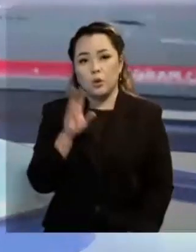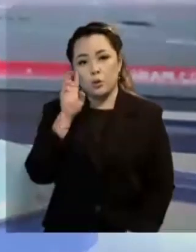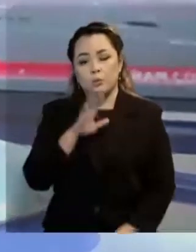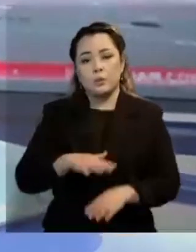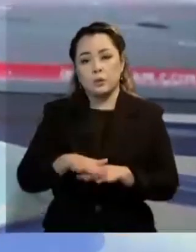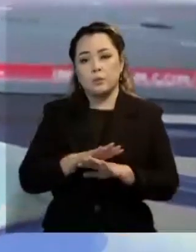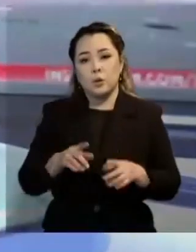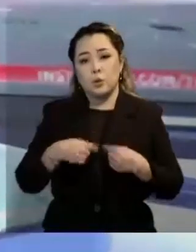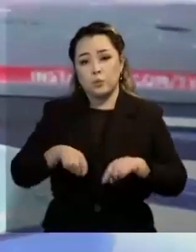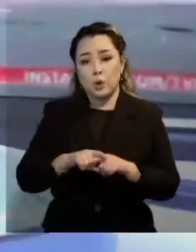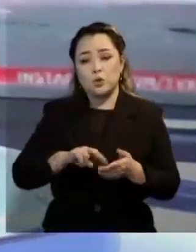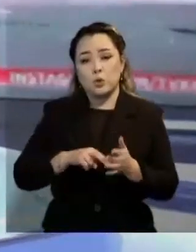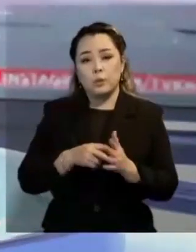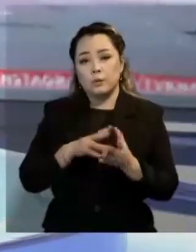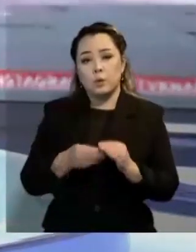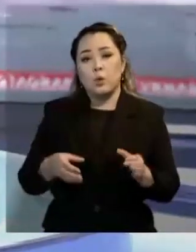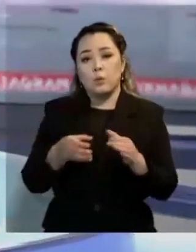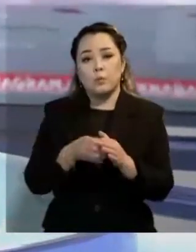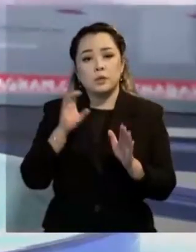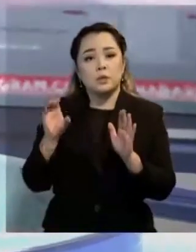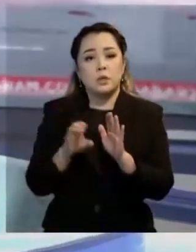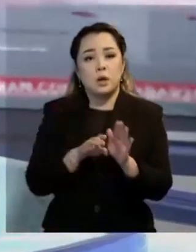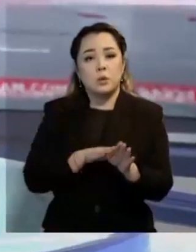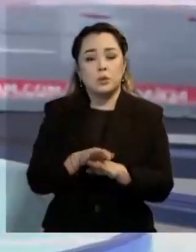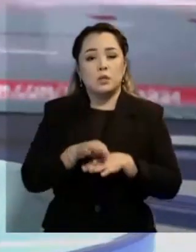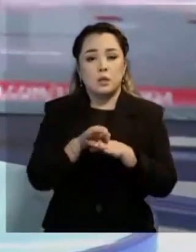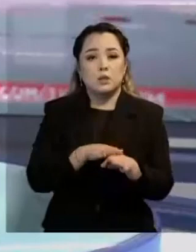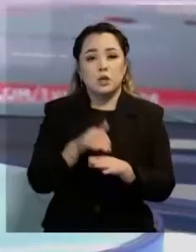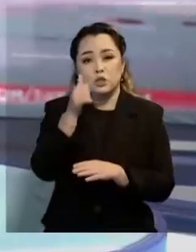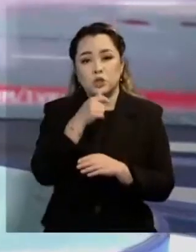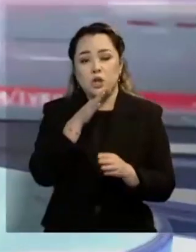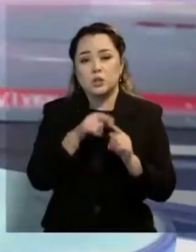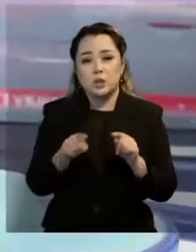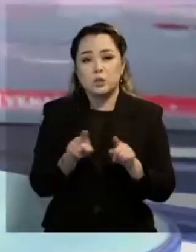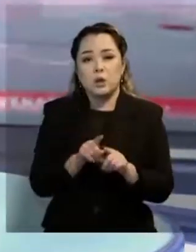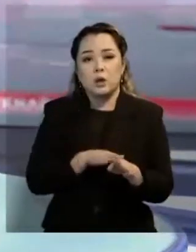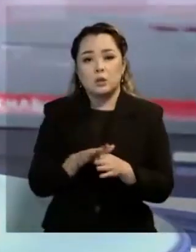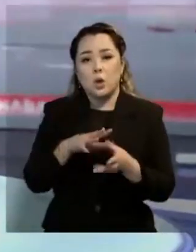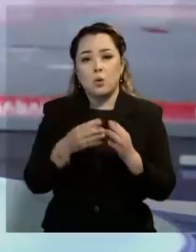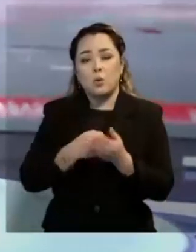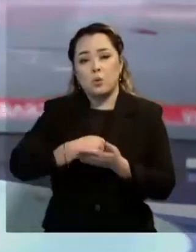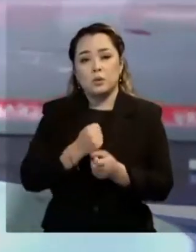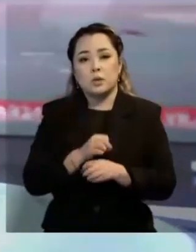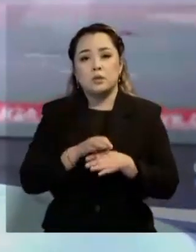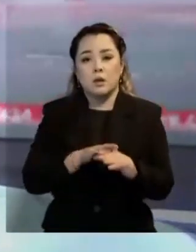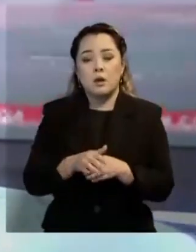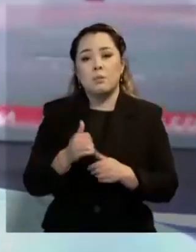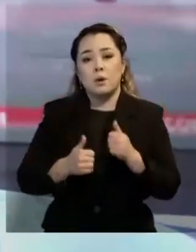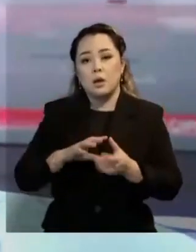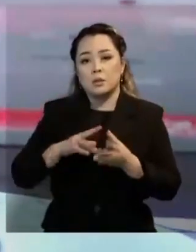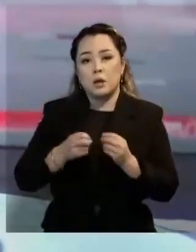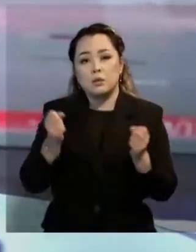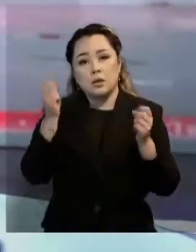Қостанайда үкіметтік емес ұйым жобаларының қоғамдық тыңдалымы өтті. Онда жыл ішінде атқарылған жұмыстардың қорытындысы шығарылып, байқау